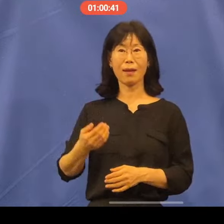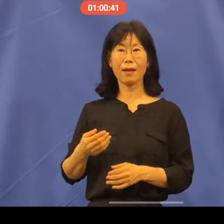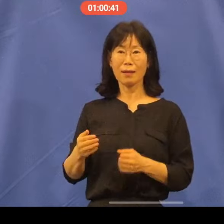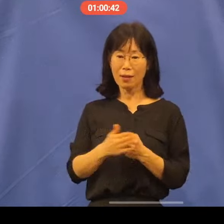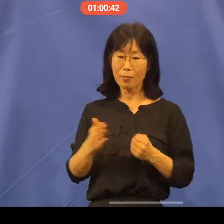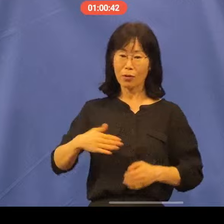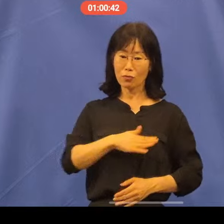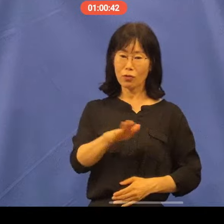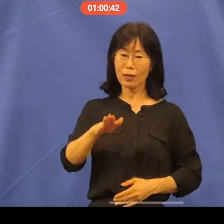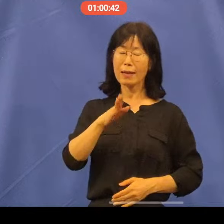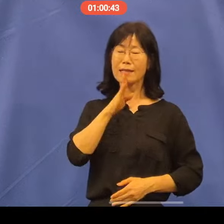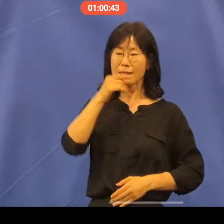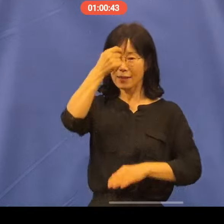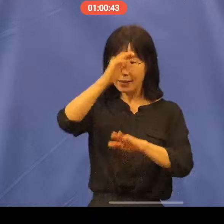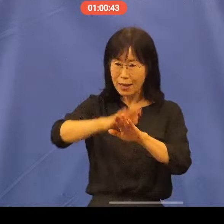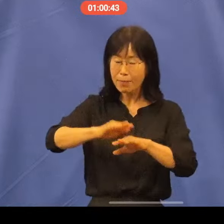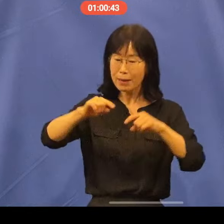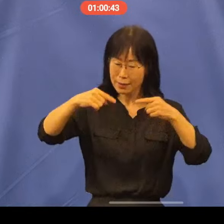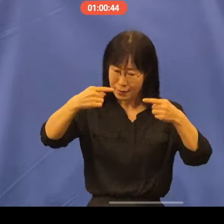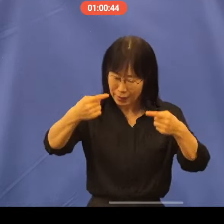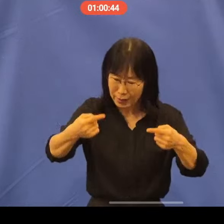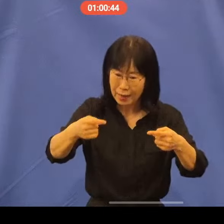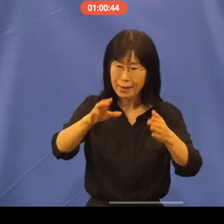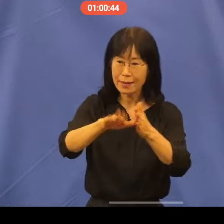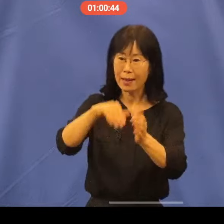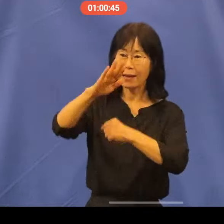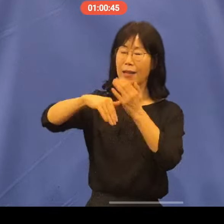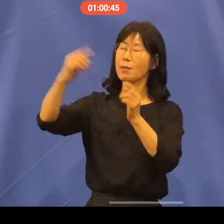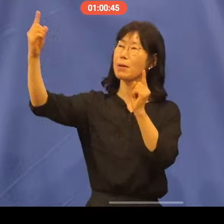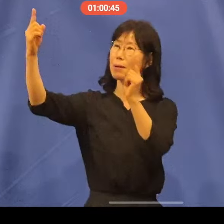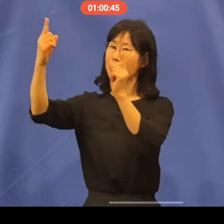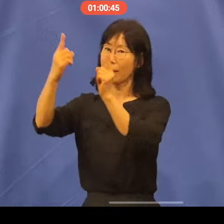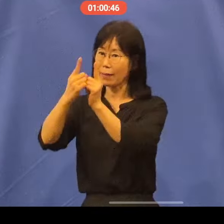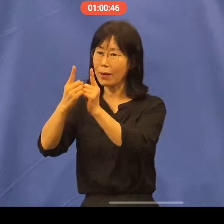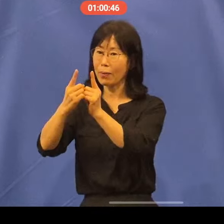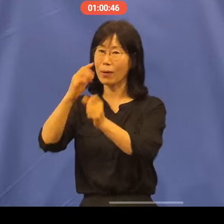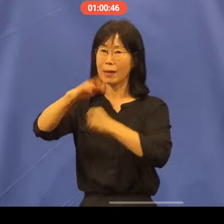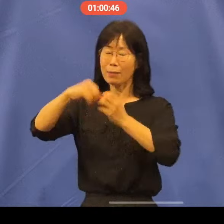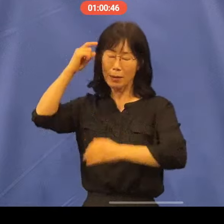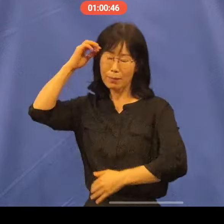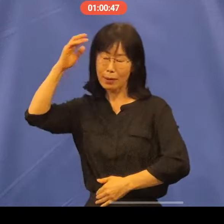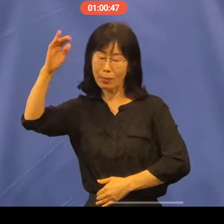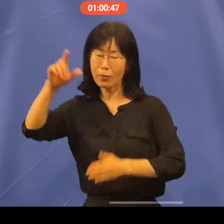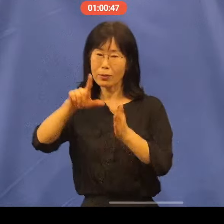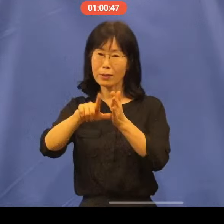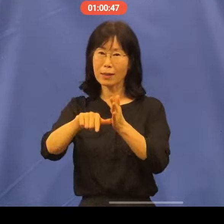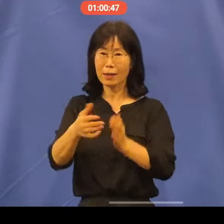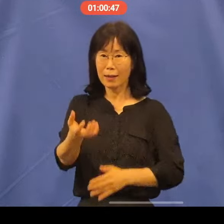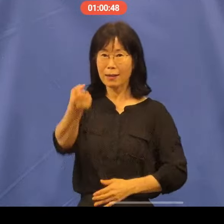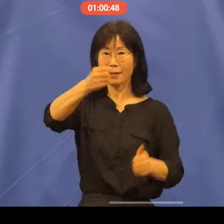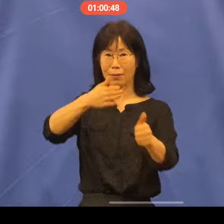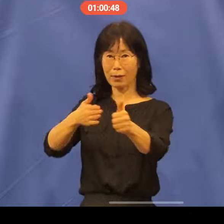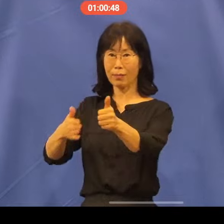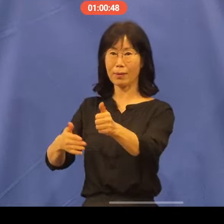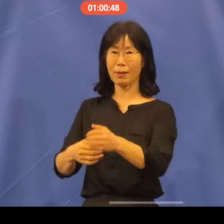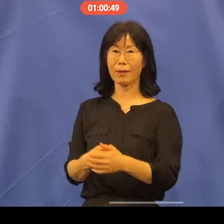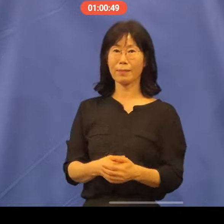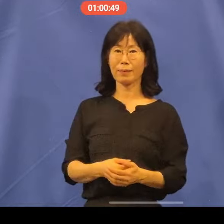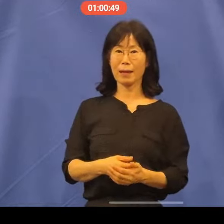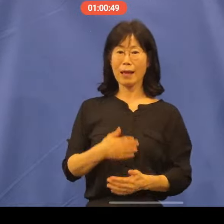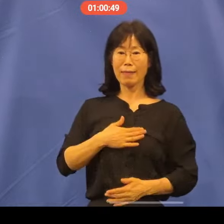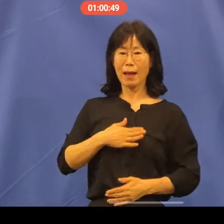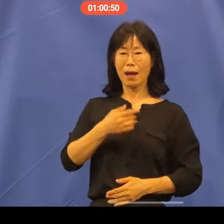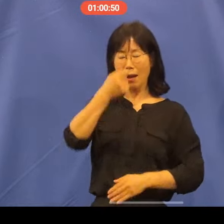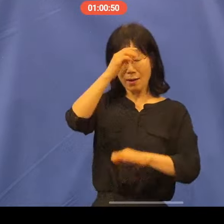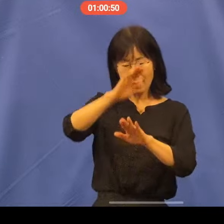통하여 그분을 찾고 우리의 예배 속에 그분에게만 고정하는. 그래서 예배의 핵심은 뭡니까? 여러분, 예배의 핵심은 하나님이 받으셔야 돼요.